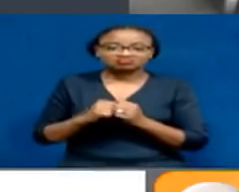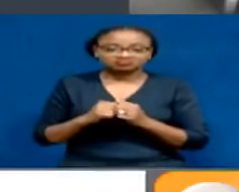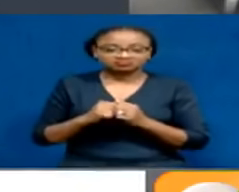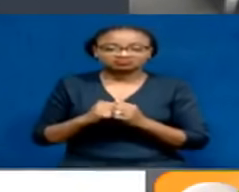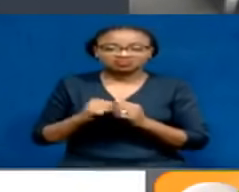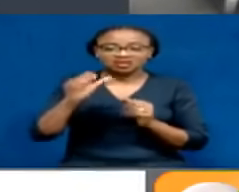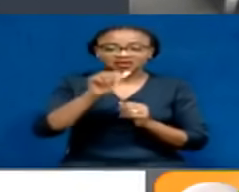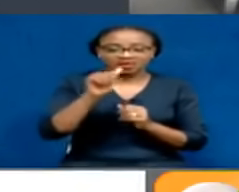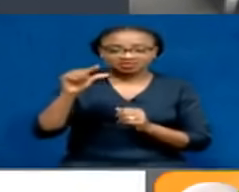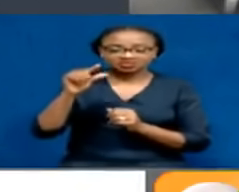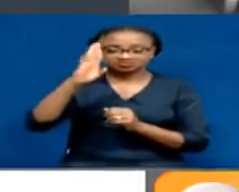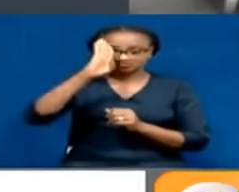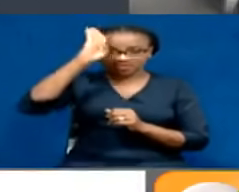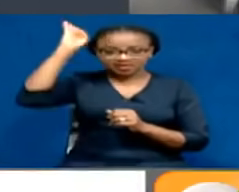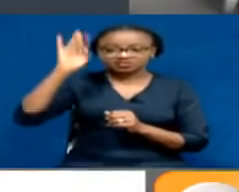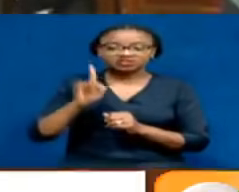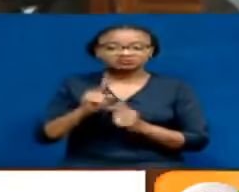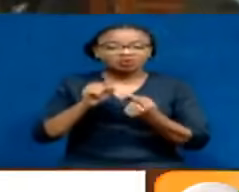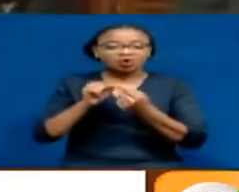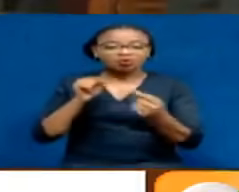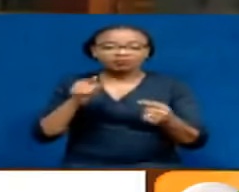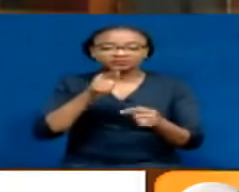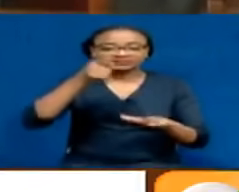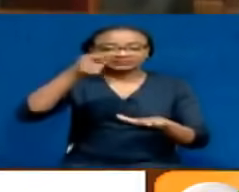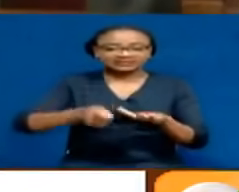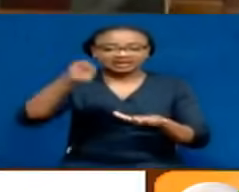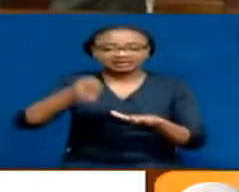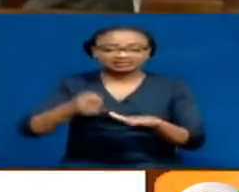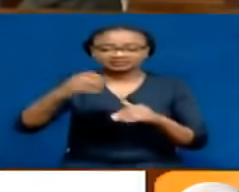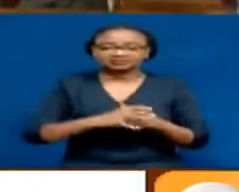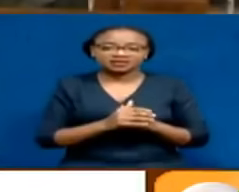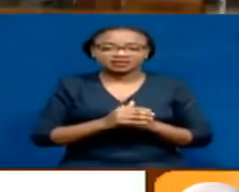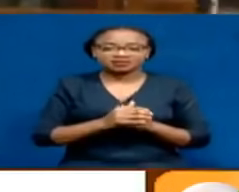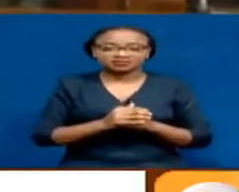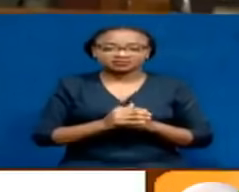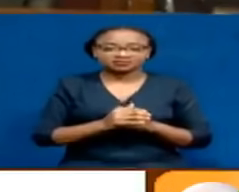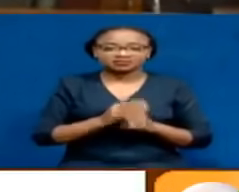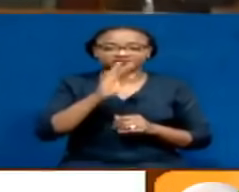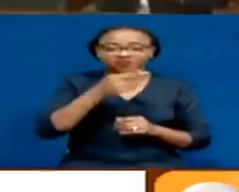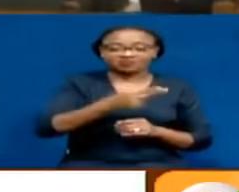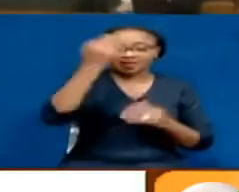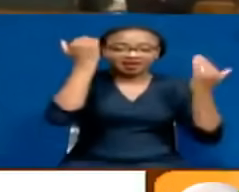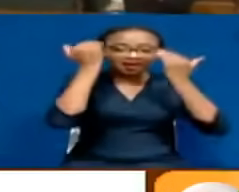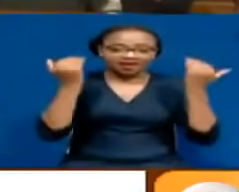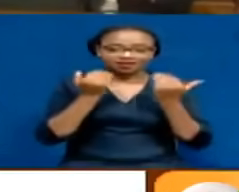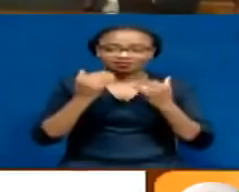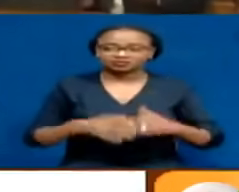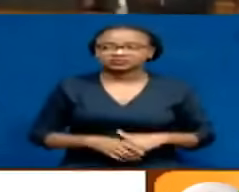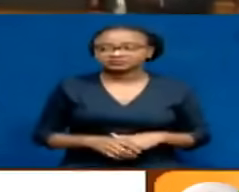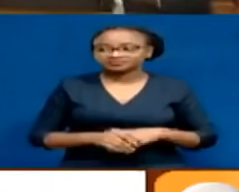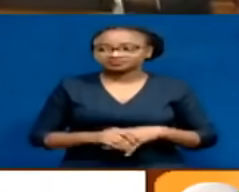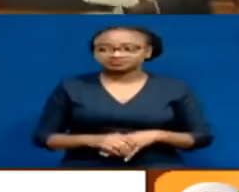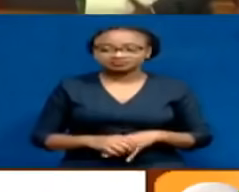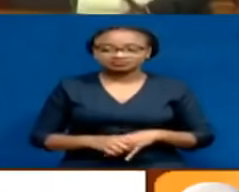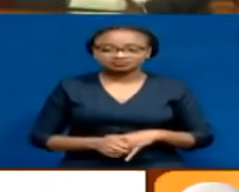Kariuki ndio waliopinga uamuzi huo uliotolewa na majaji Teresia Madheka, George Odunga, Joel Ngugi,